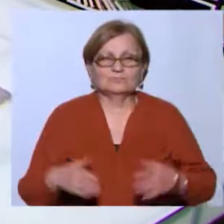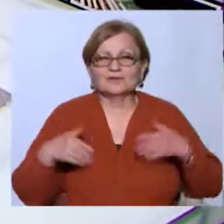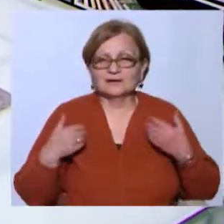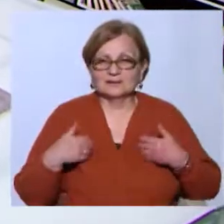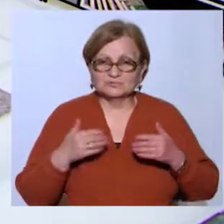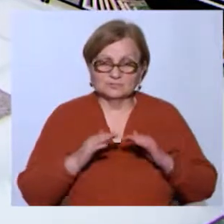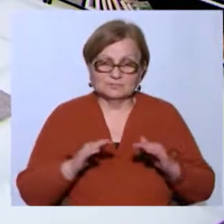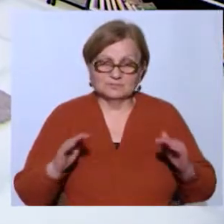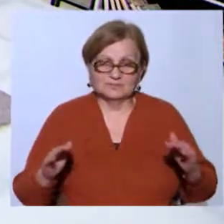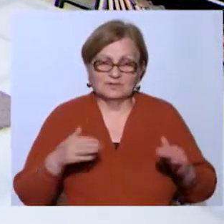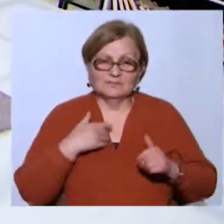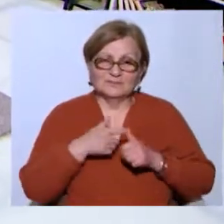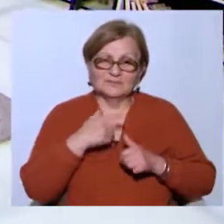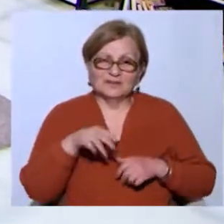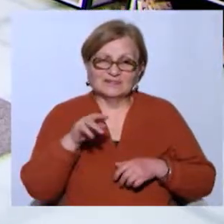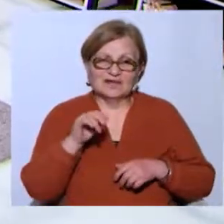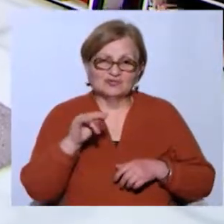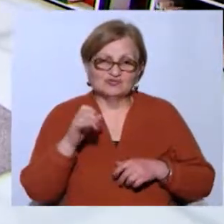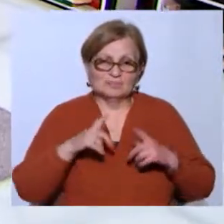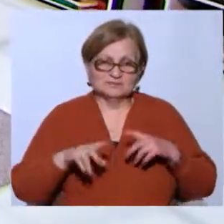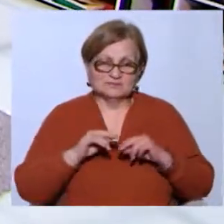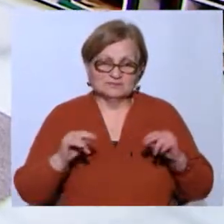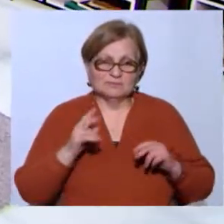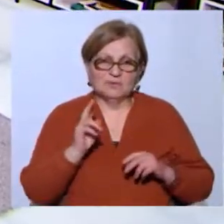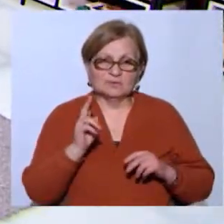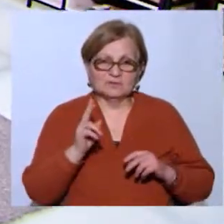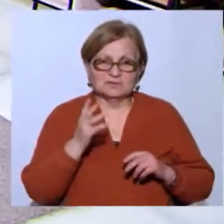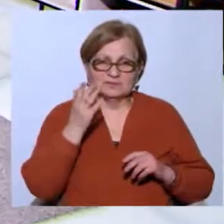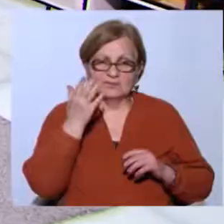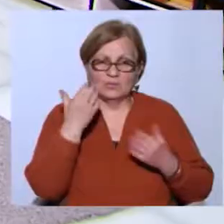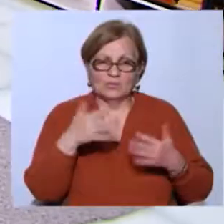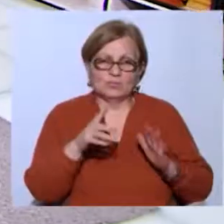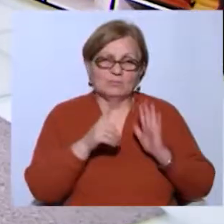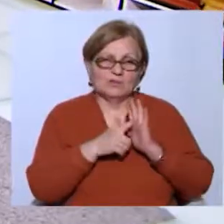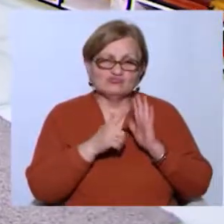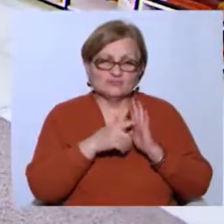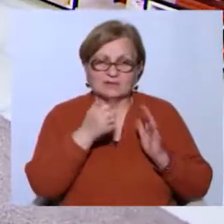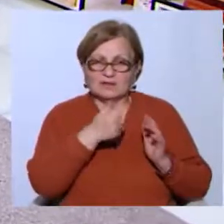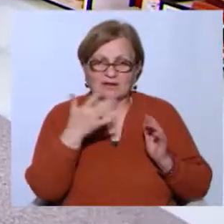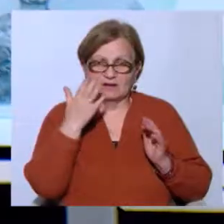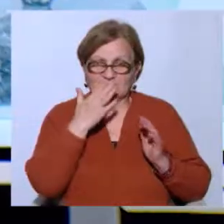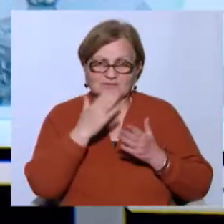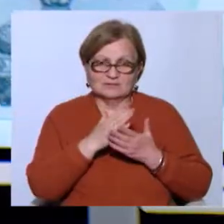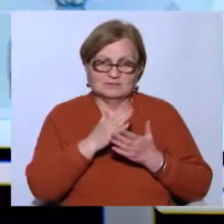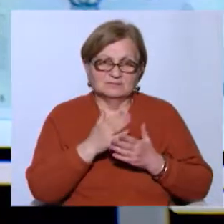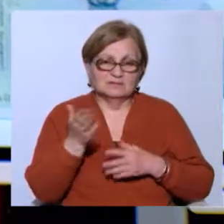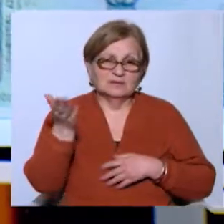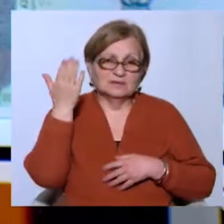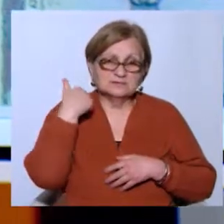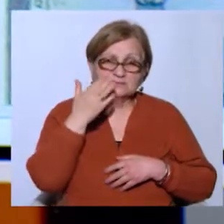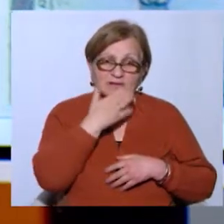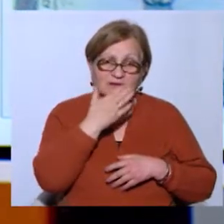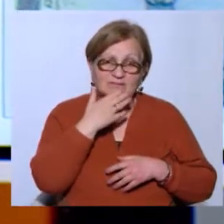გამარჯობათ ბავშვებო. მე დაჩი მასწავლებელი ვარ. ჩვენ მეორე კლასში მათემატიკის უკვე მე-7 გაკვეთილი გვაქვს. წინა